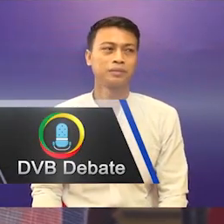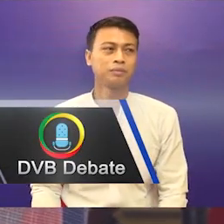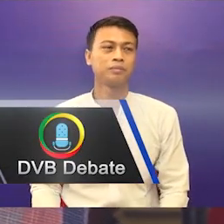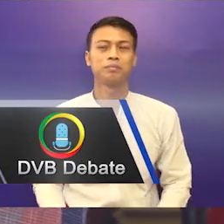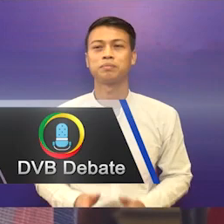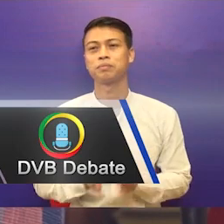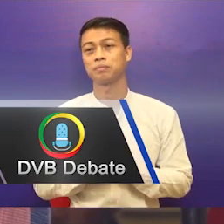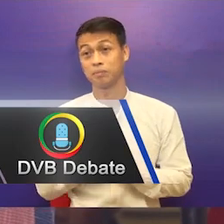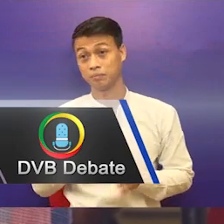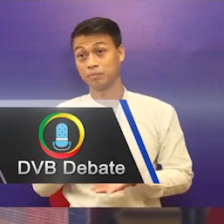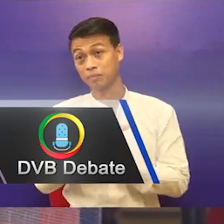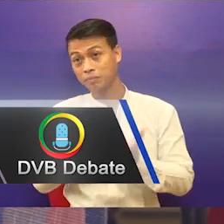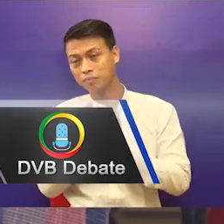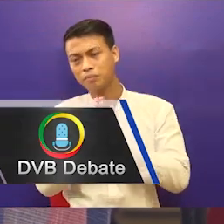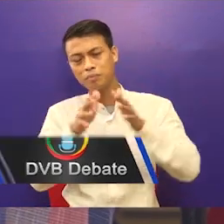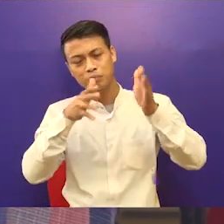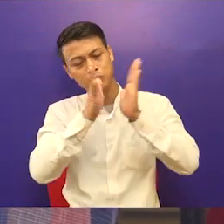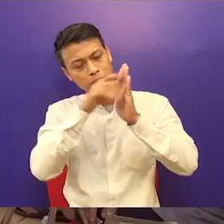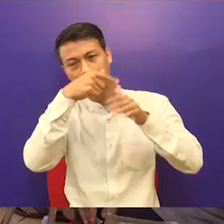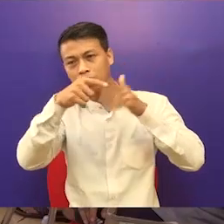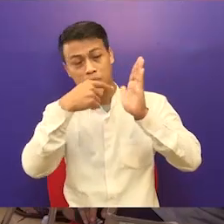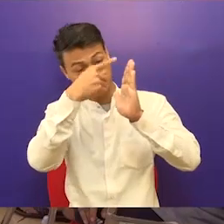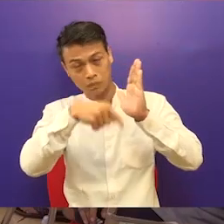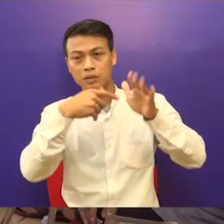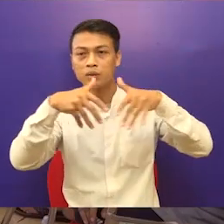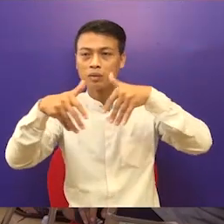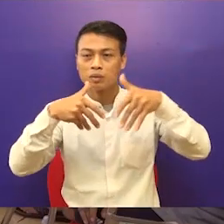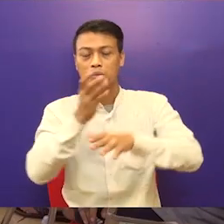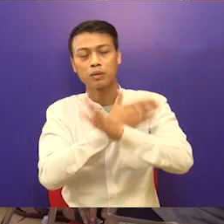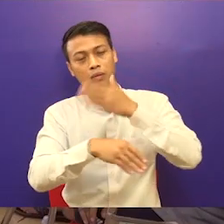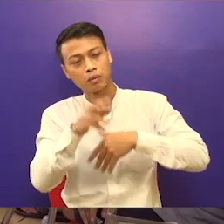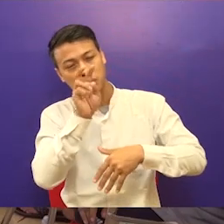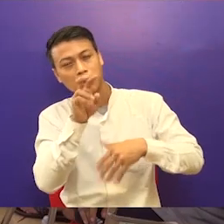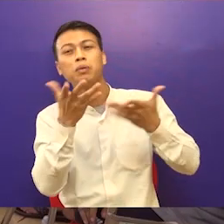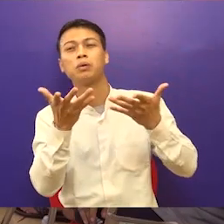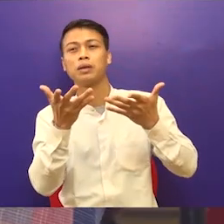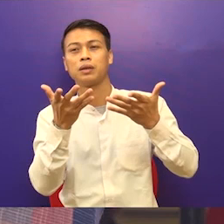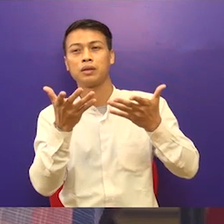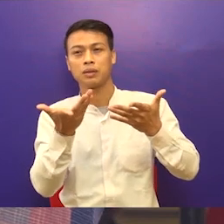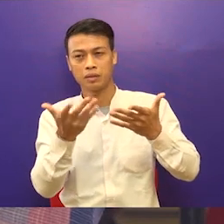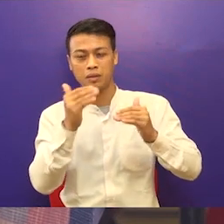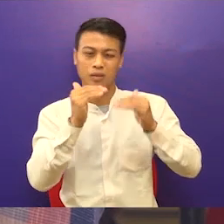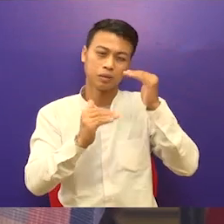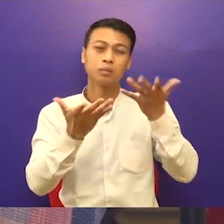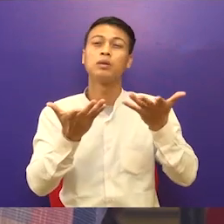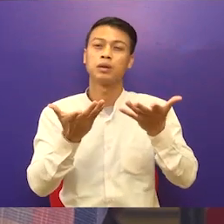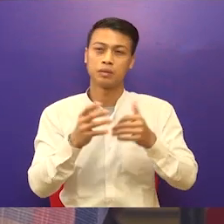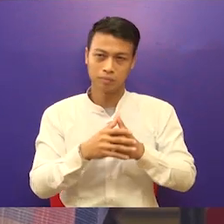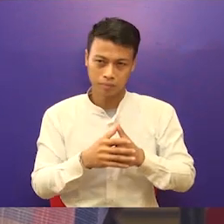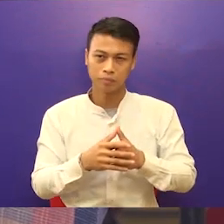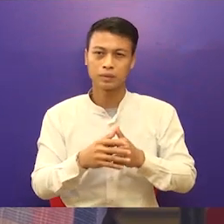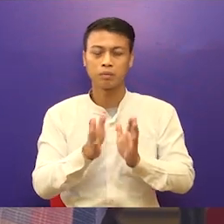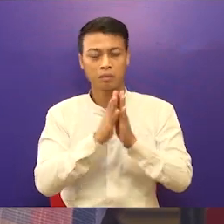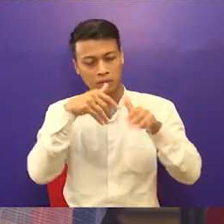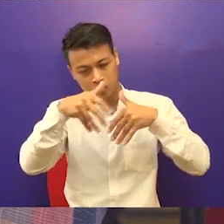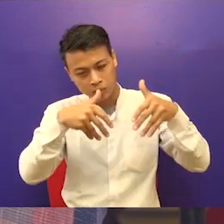ဟိုပေါ့ခြေထောက်တစ်ဖက်မပါဘူးပေါ့နော်သူခန္ဓာကိုယ်မပြည့်စုံဘူးပေါ့ဒီဘက်ကလူကကြတော့ခန္ဓာကိုယ်ပြည့်စုံတယ်အဲ့မယ်ခန္ဓာကိုယ်ပြည့်စုံ